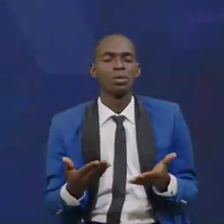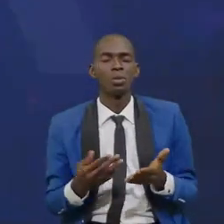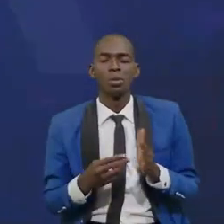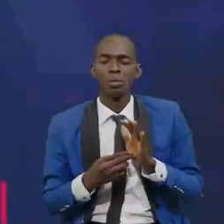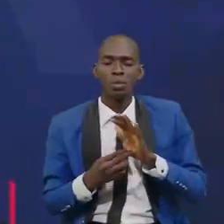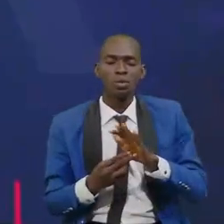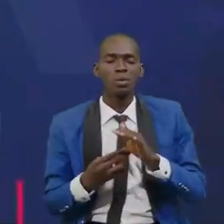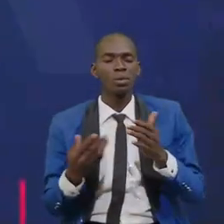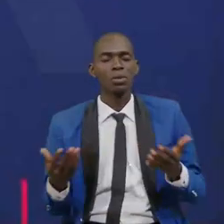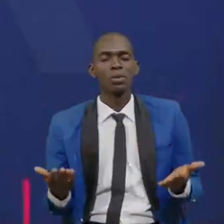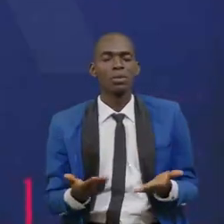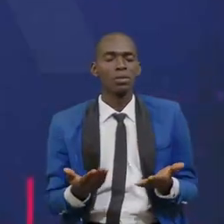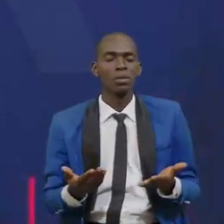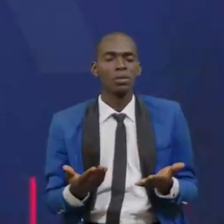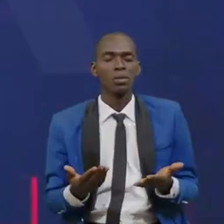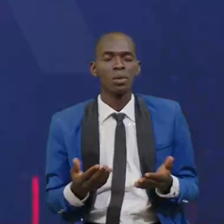manifestation,